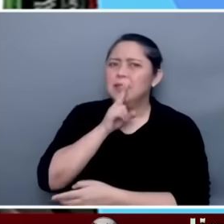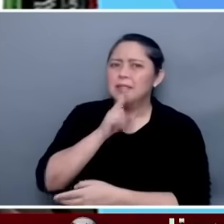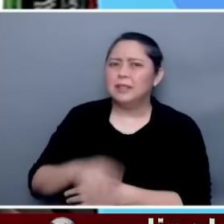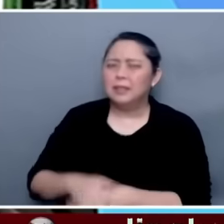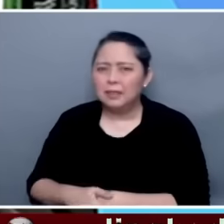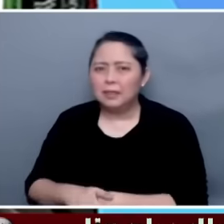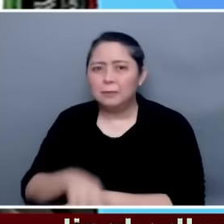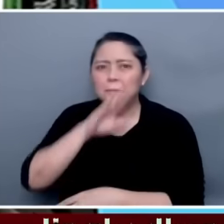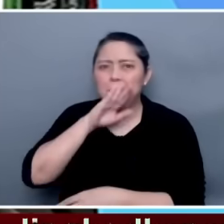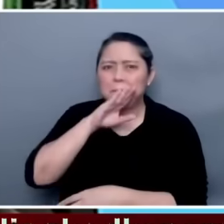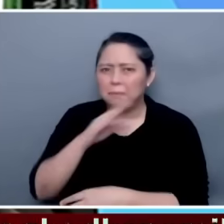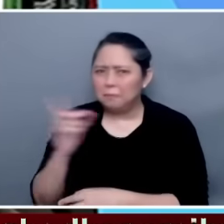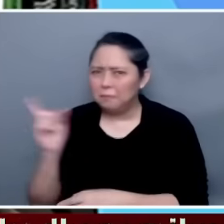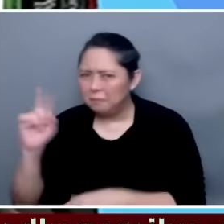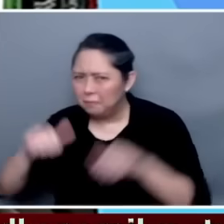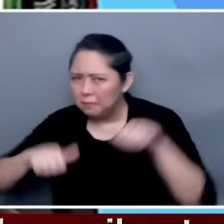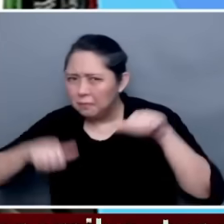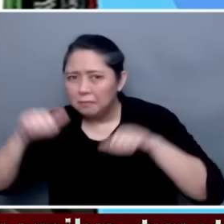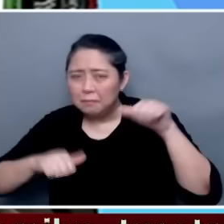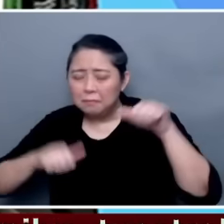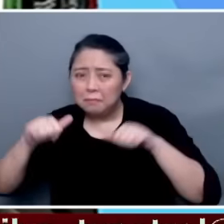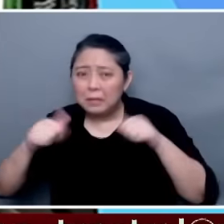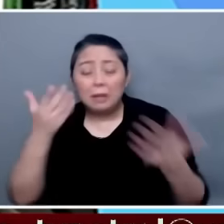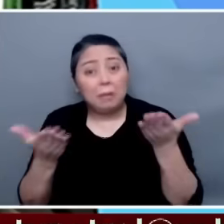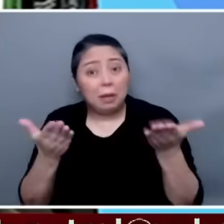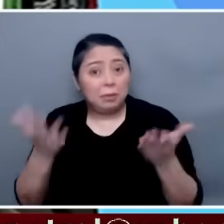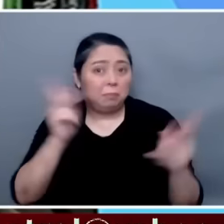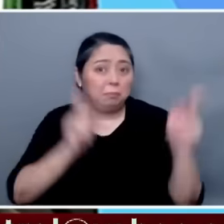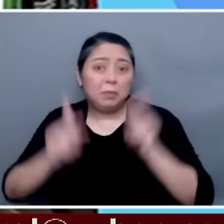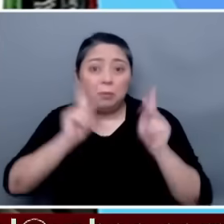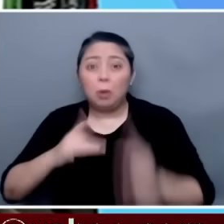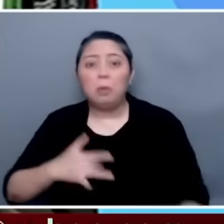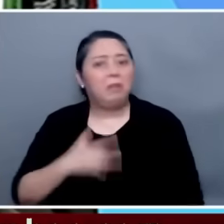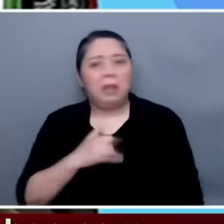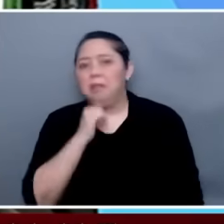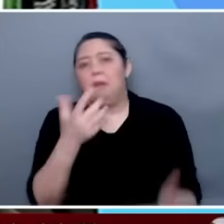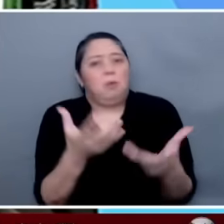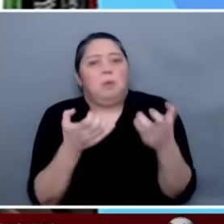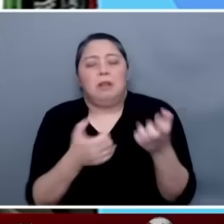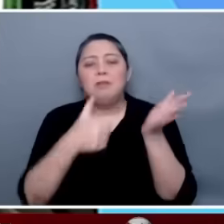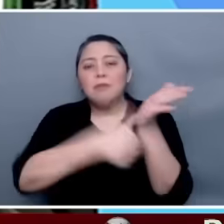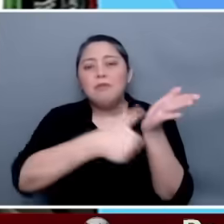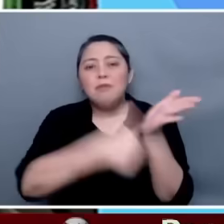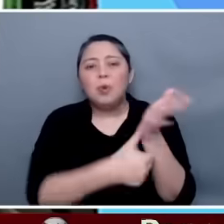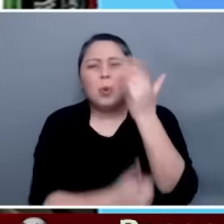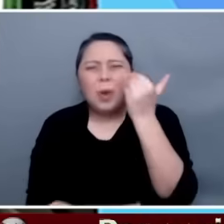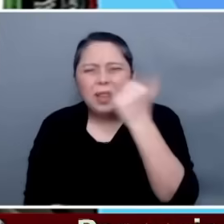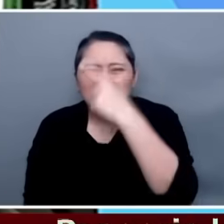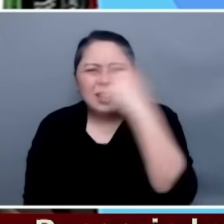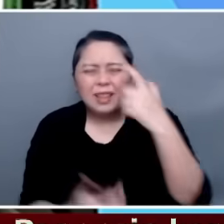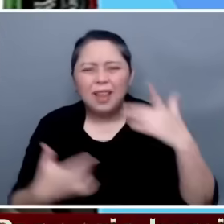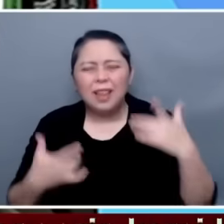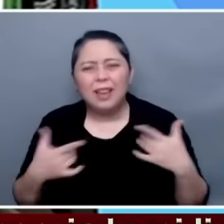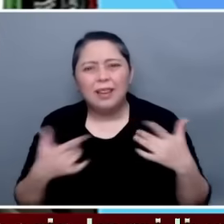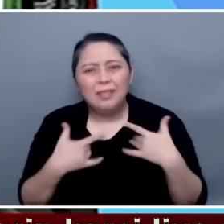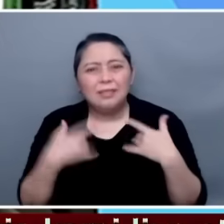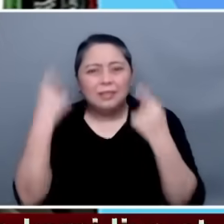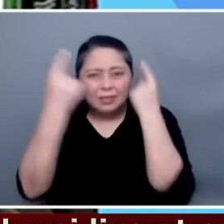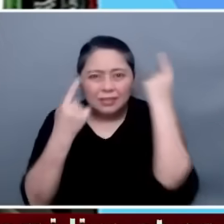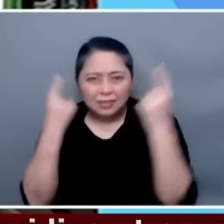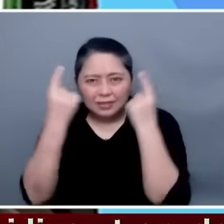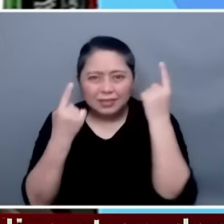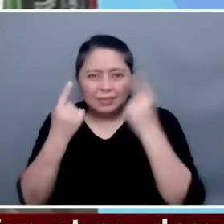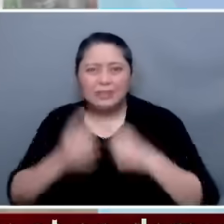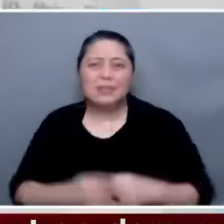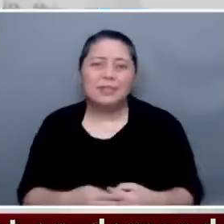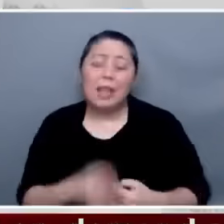point na baka hindi na sila boboto kasi nga na-compromise na yung clean and honest elections na gusto sana